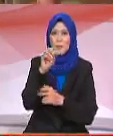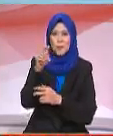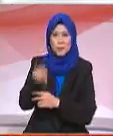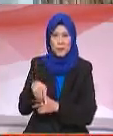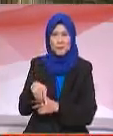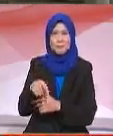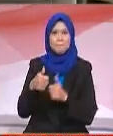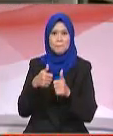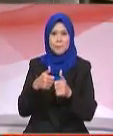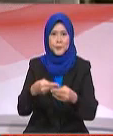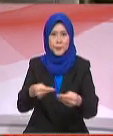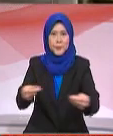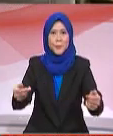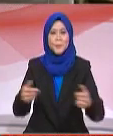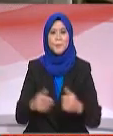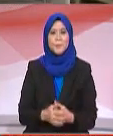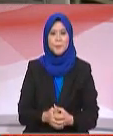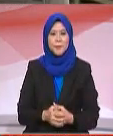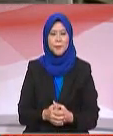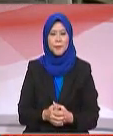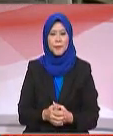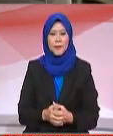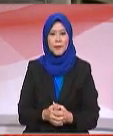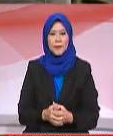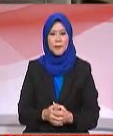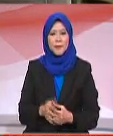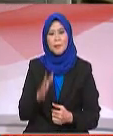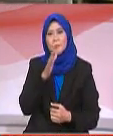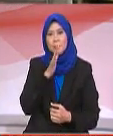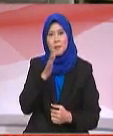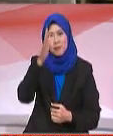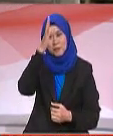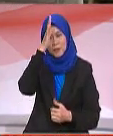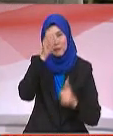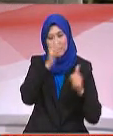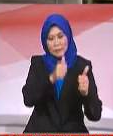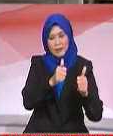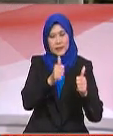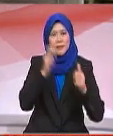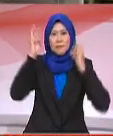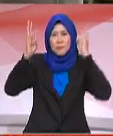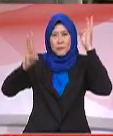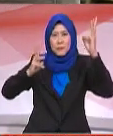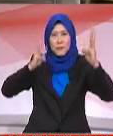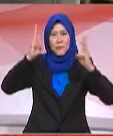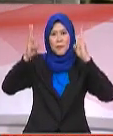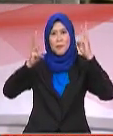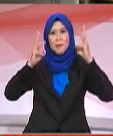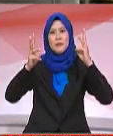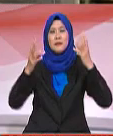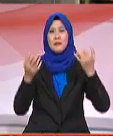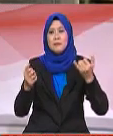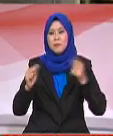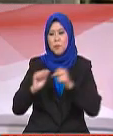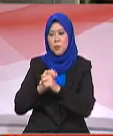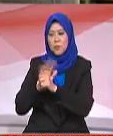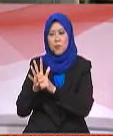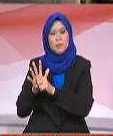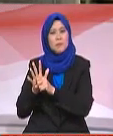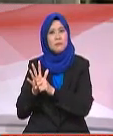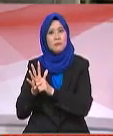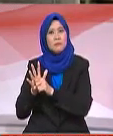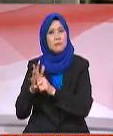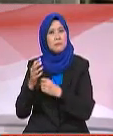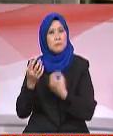dengan baik. Pada mulanya kami ibu bapa memang amat-amat risaulah. Lebih-lebih sekarang pandemik COVID-19 ini orang